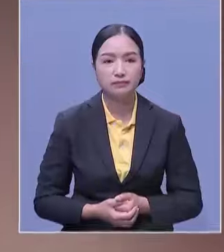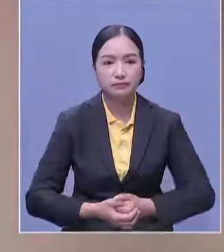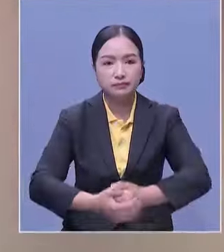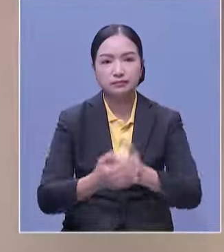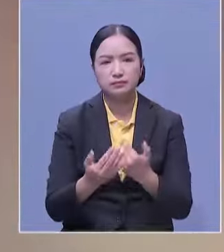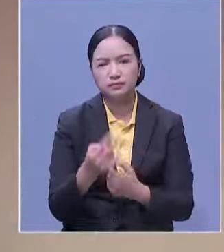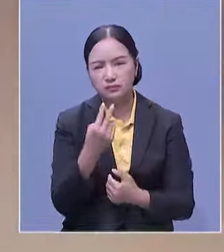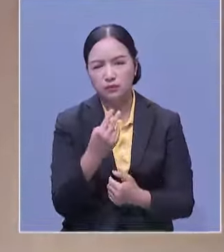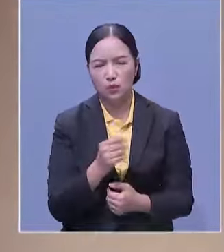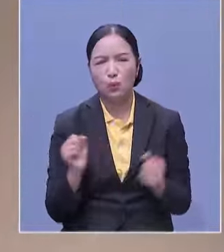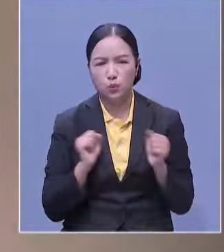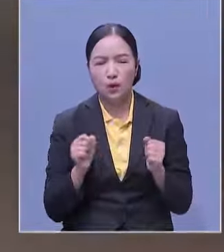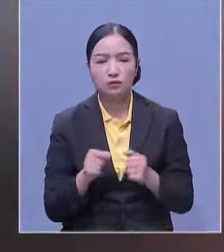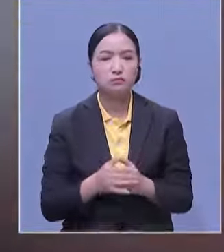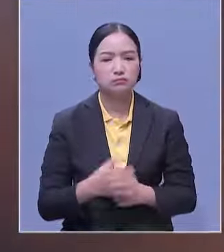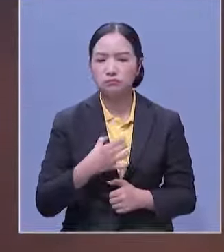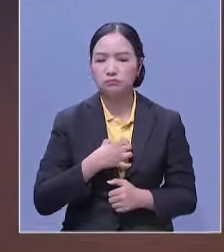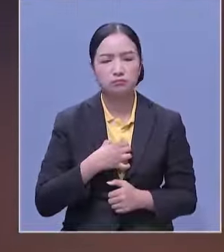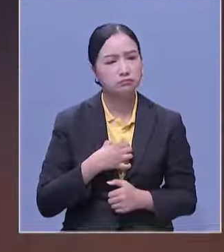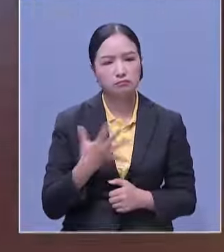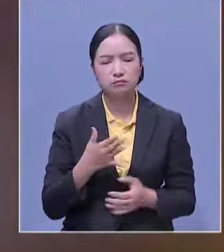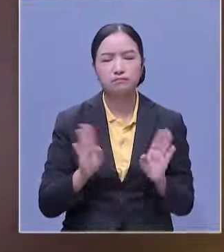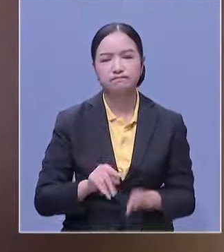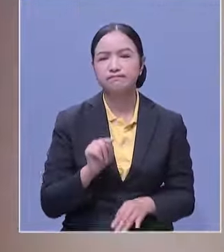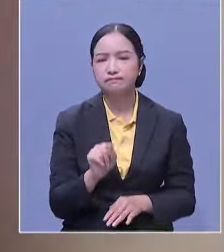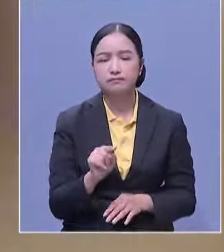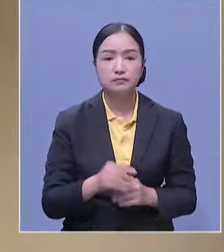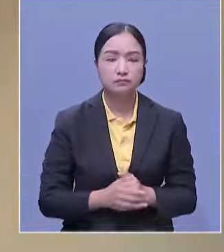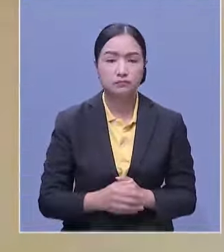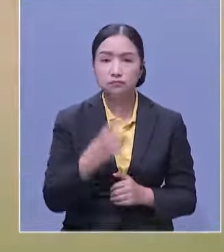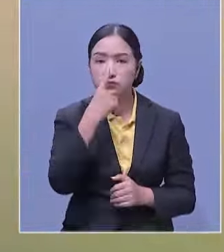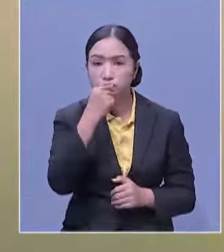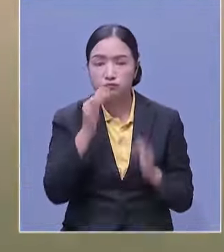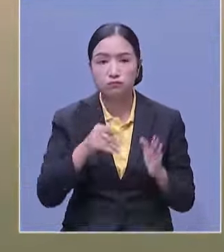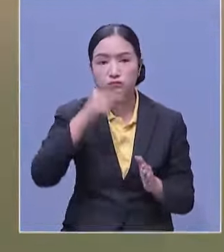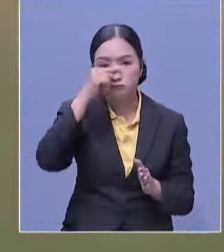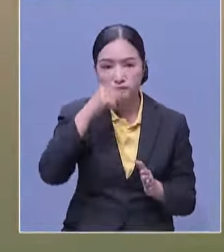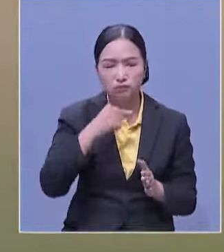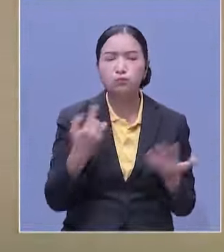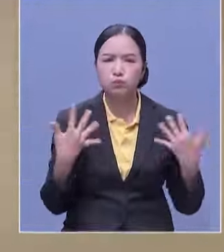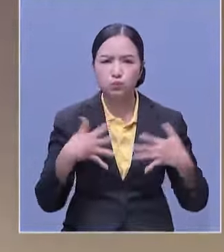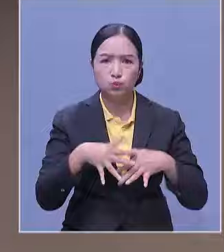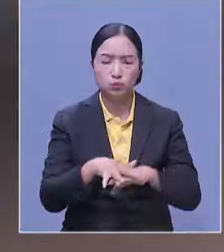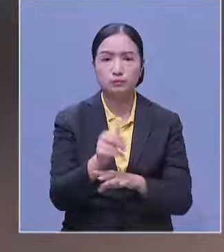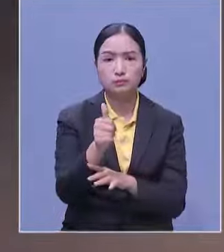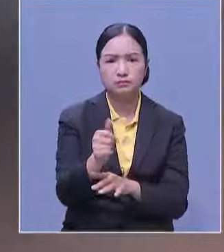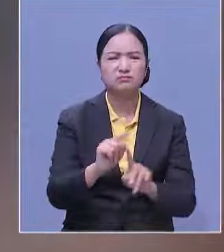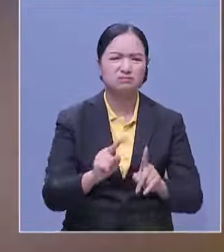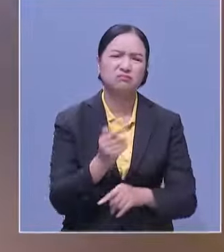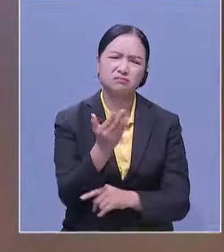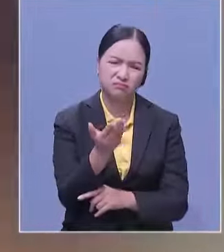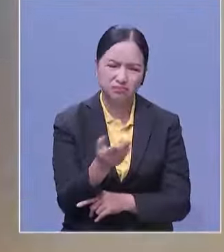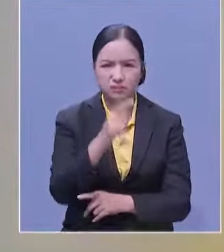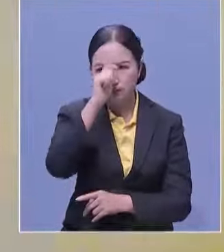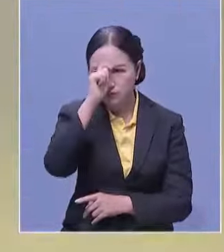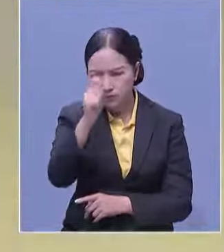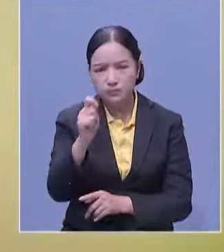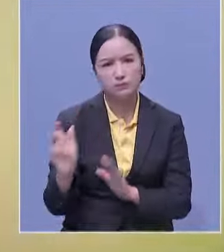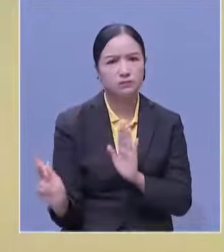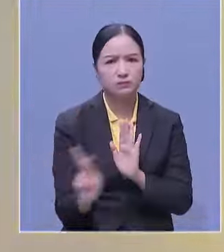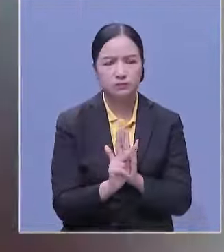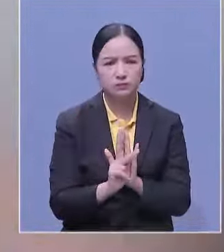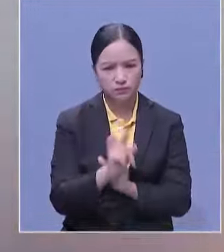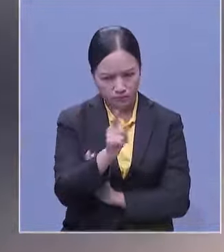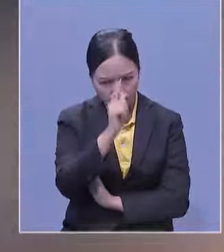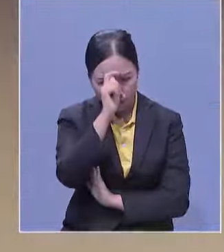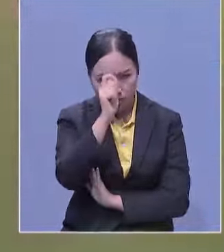เหตุการณ์นี้น่ากลัวมากนะครับไม่อยากให้มีเหตุการณ์แบบนี้เกิดขึ้นต่างชาติกับคนไทยเนี่ยจริงๆอยู่ร่วมกันได้นะขอแค่เคารพกฎ